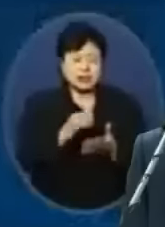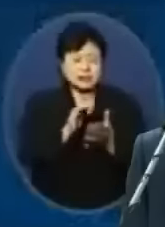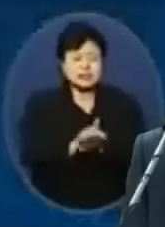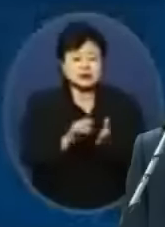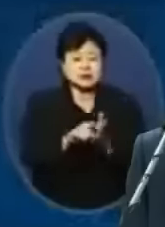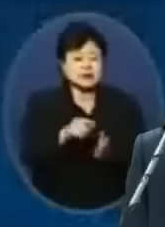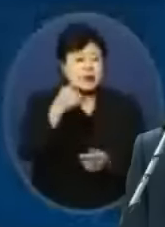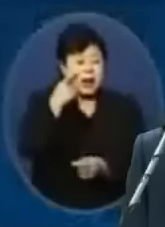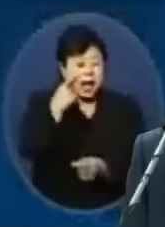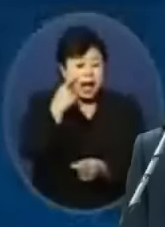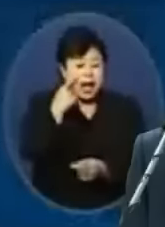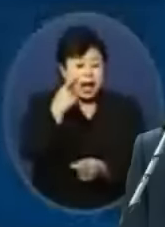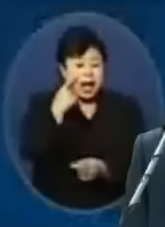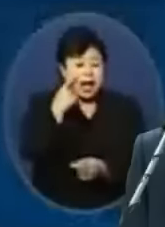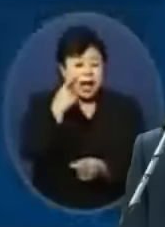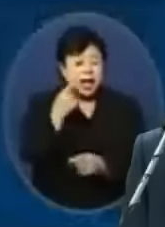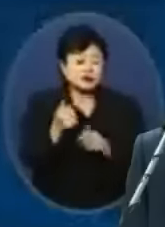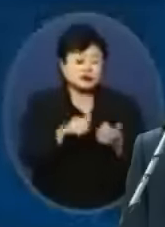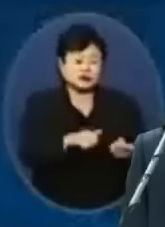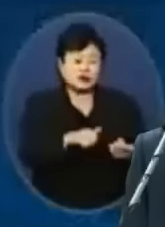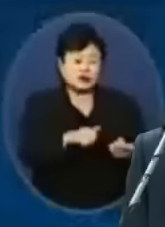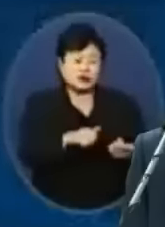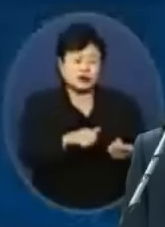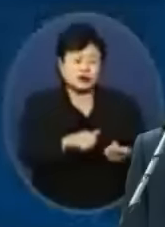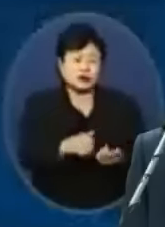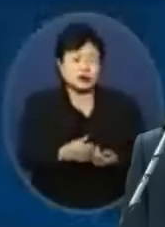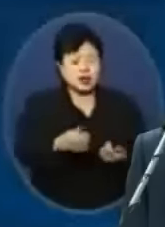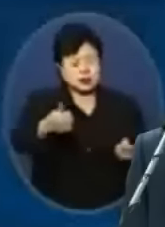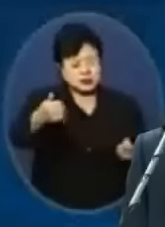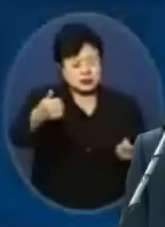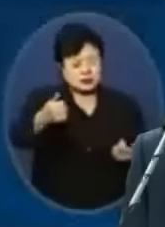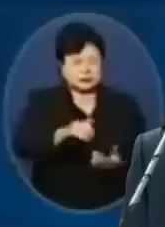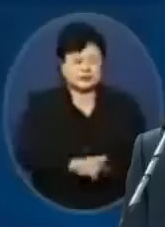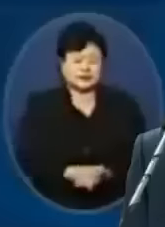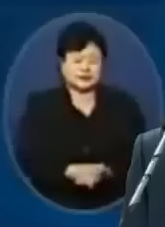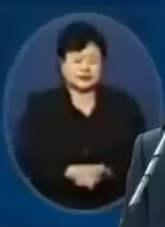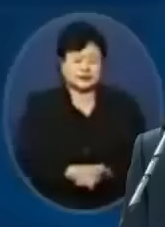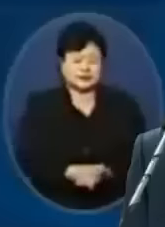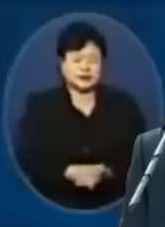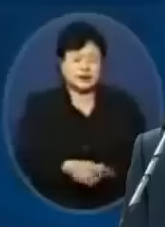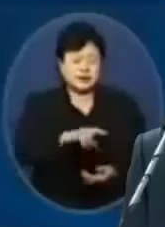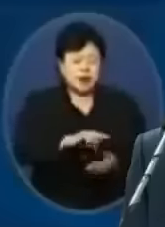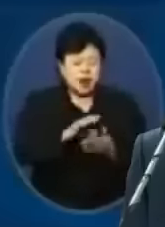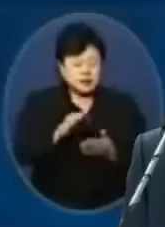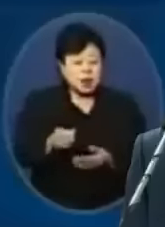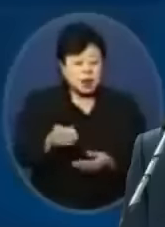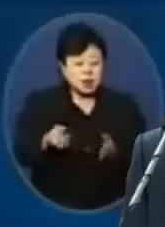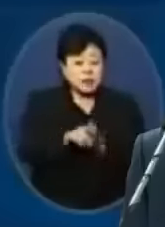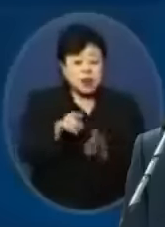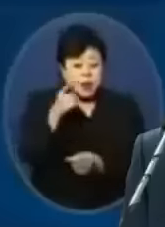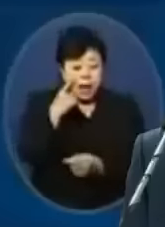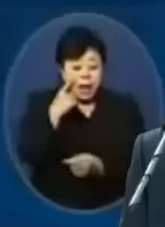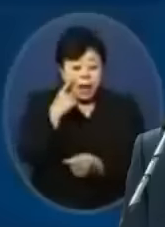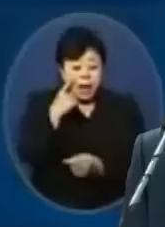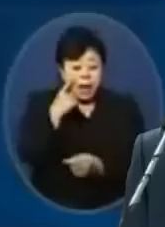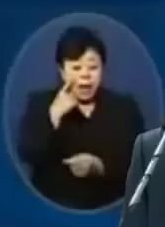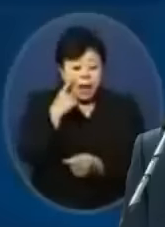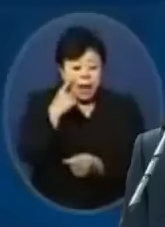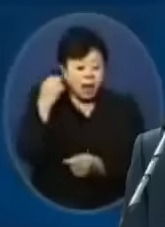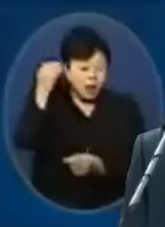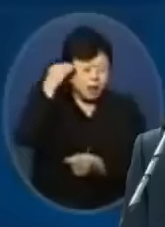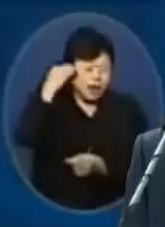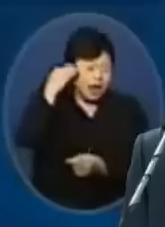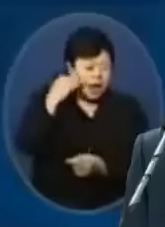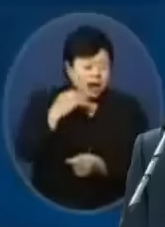친구를 믿어보라. 언젠가 그들은 죽거나 그렇지 않으면 그대와 헤어질 것이다. 그대의 명성을 믿어보라. 언젠가 회방하는